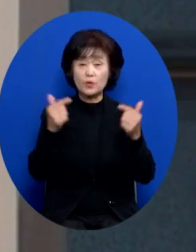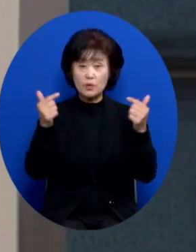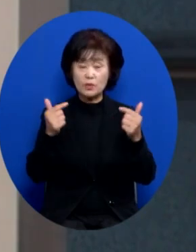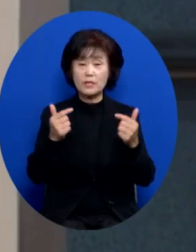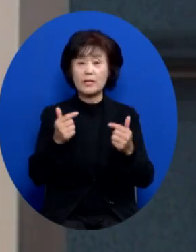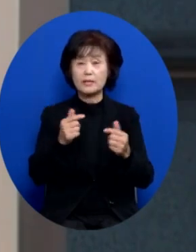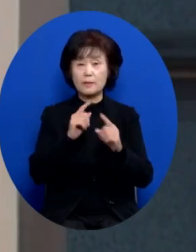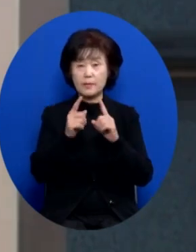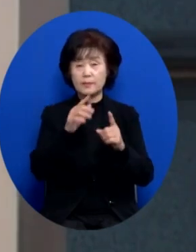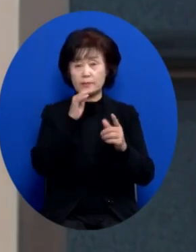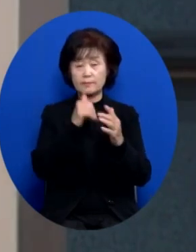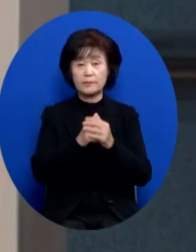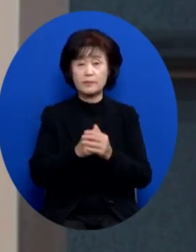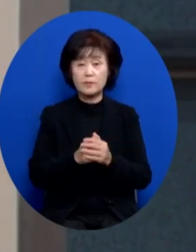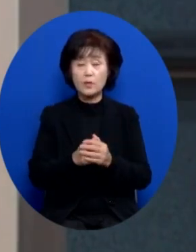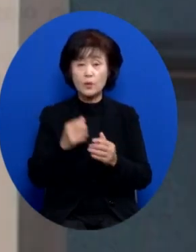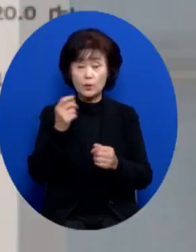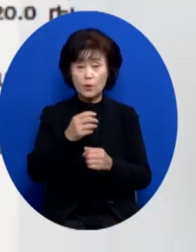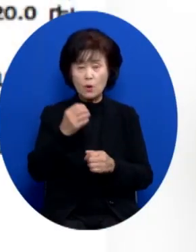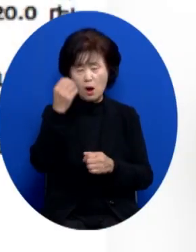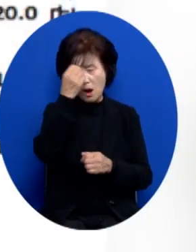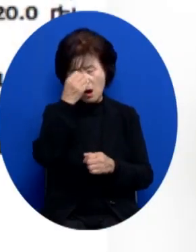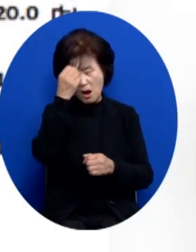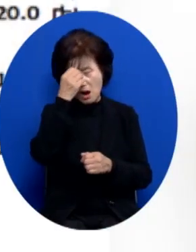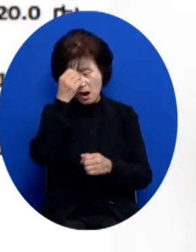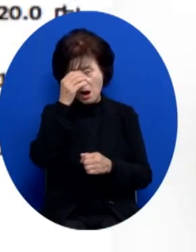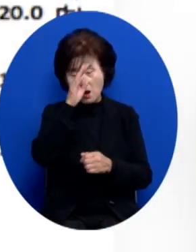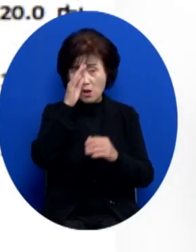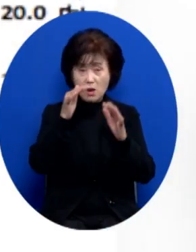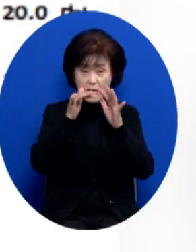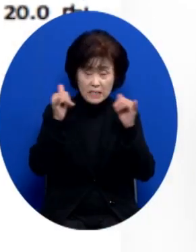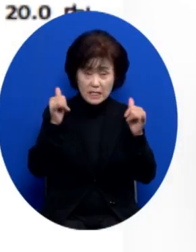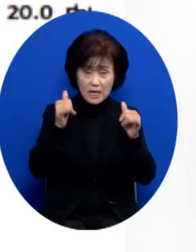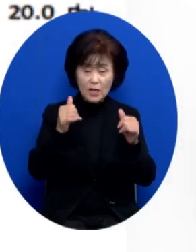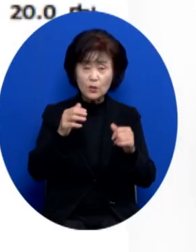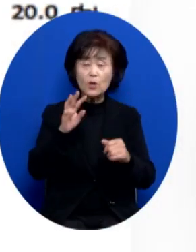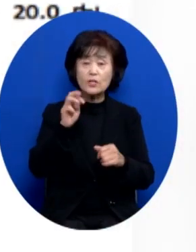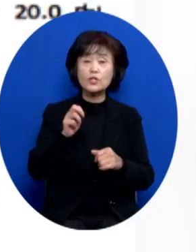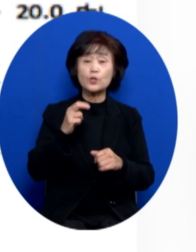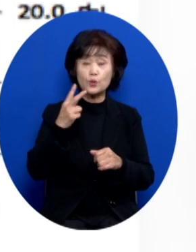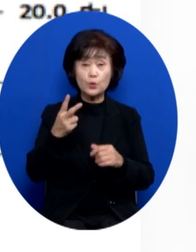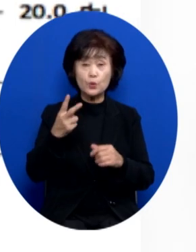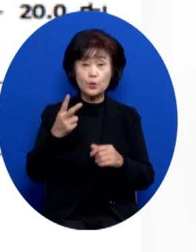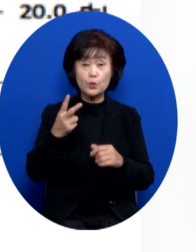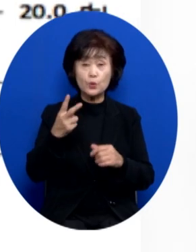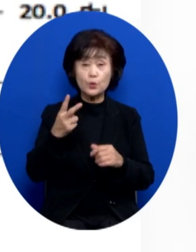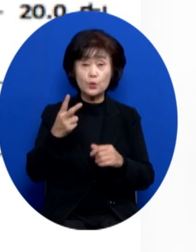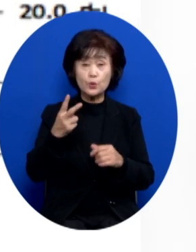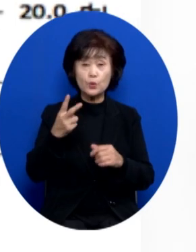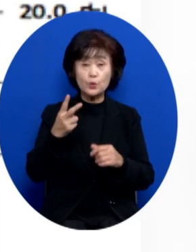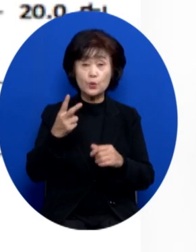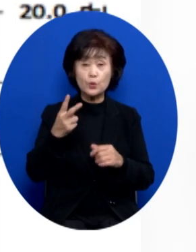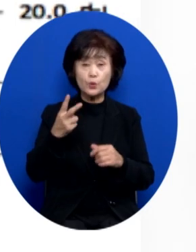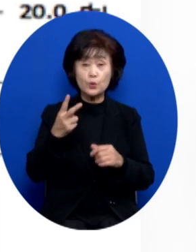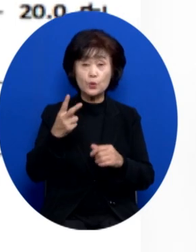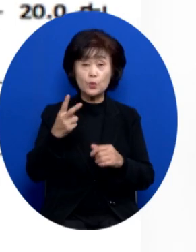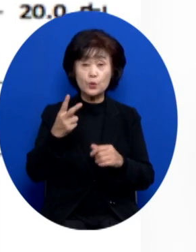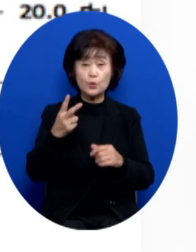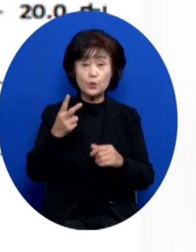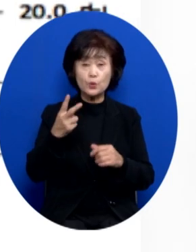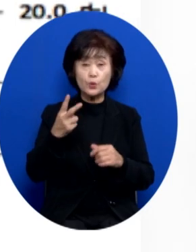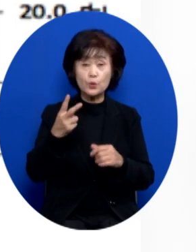2,800명으로 집계됐습니다. 또 온열질환 추정 사망자는 총 32명으로 80세 이상